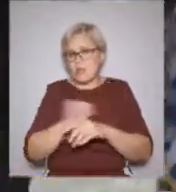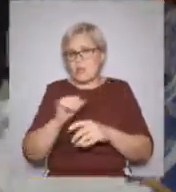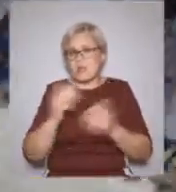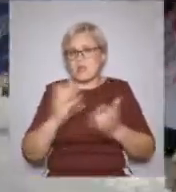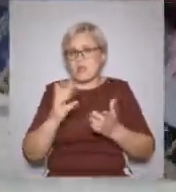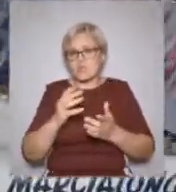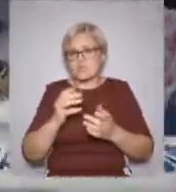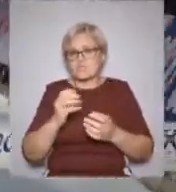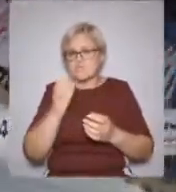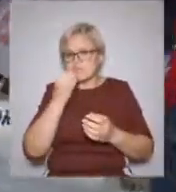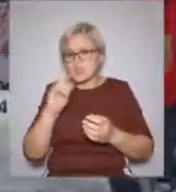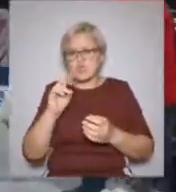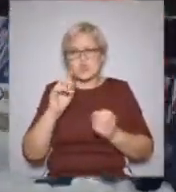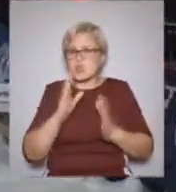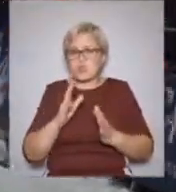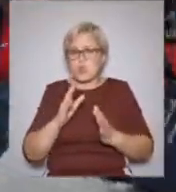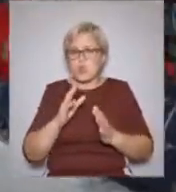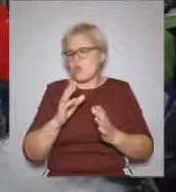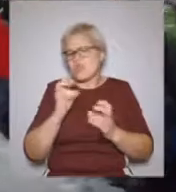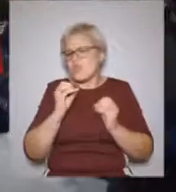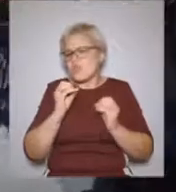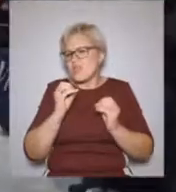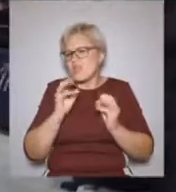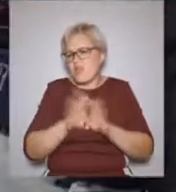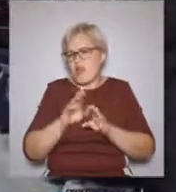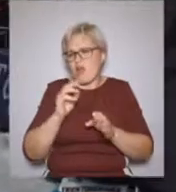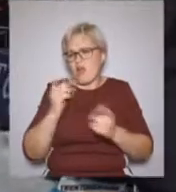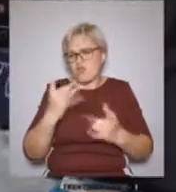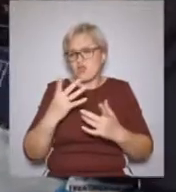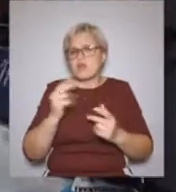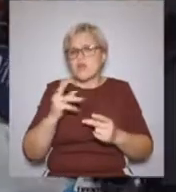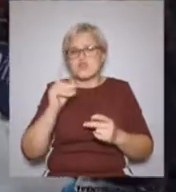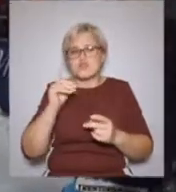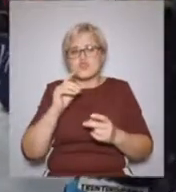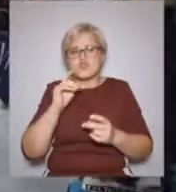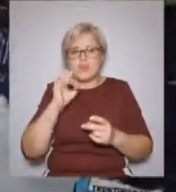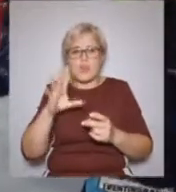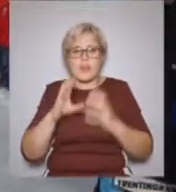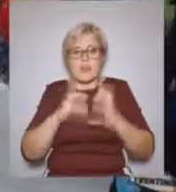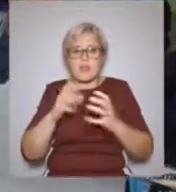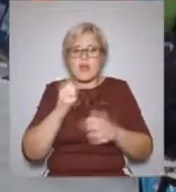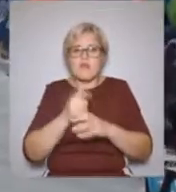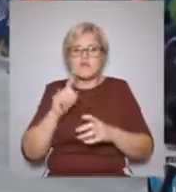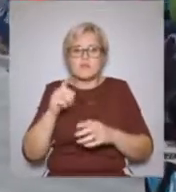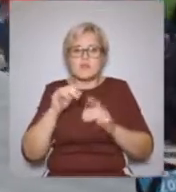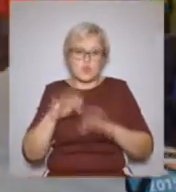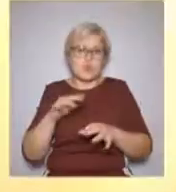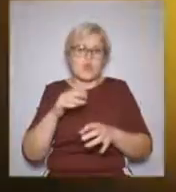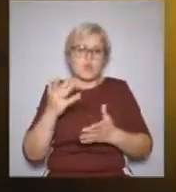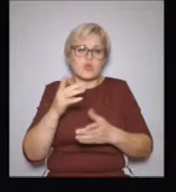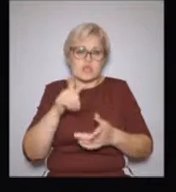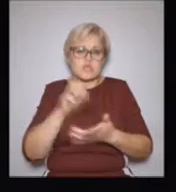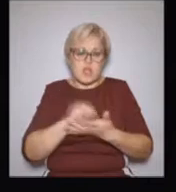was a lot и самые знаменитые марафона мира то есть 70 90 километров ведь победа в которых ну